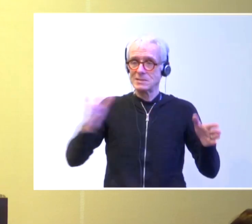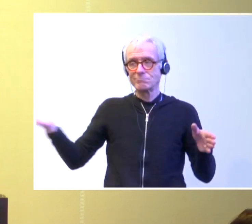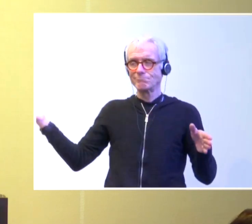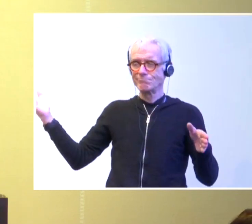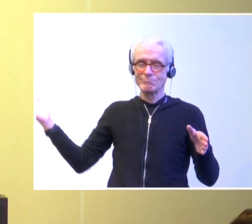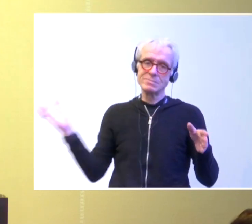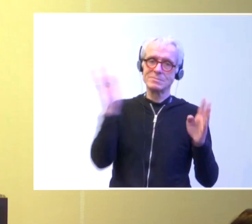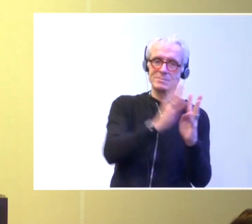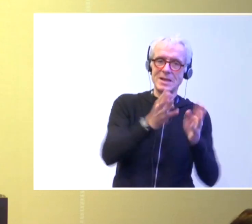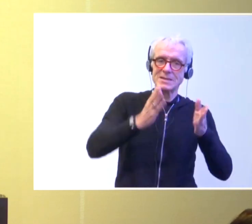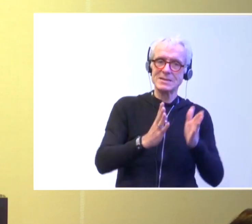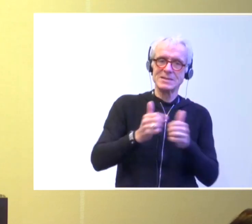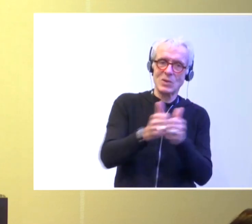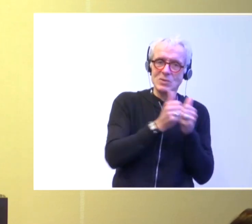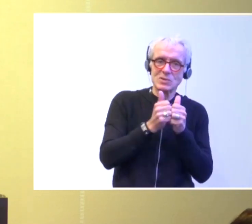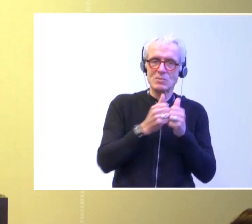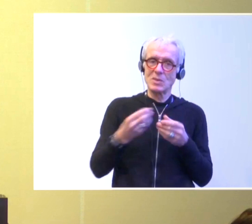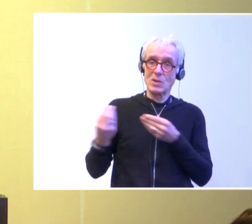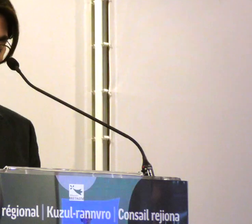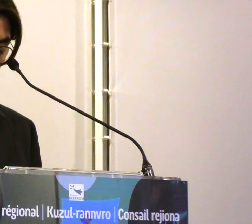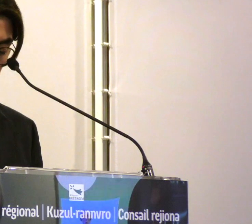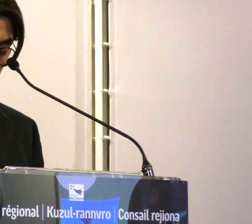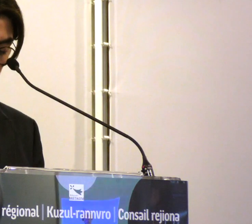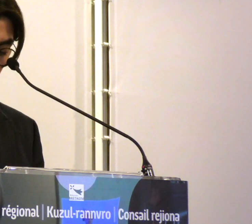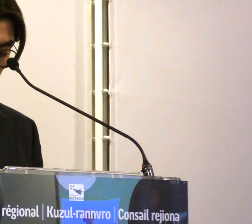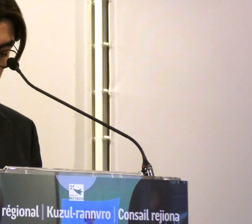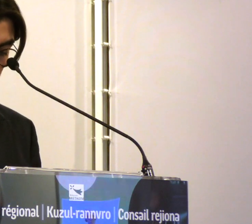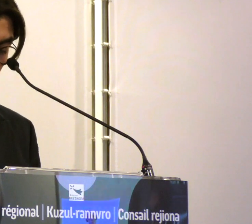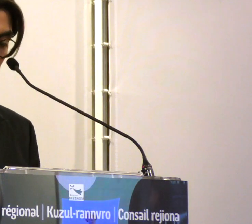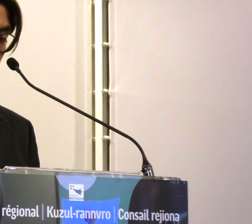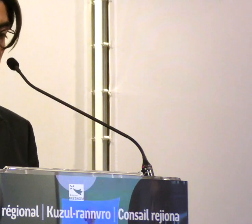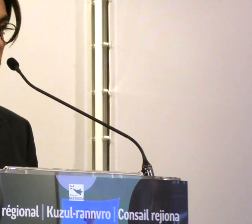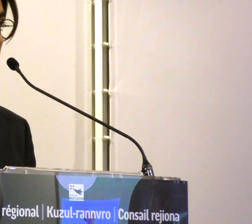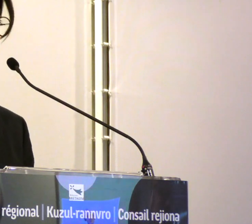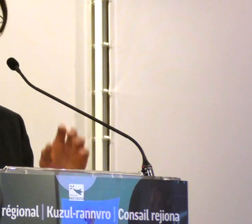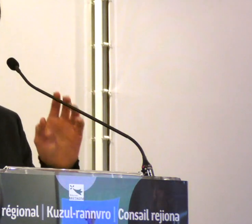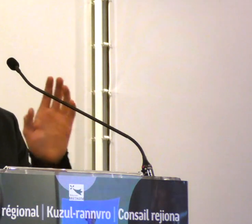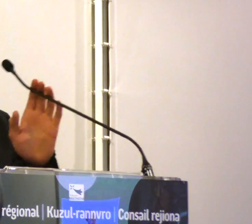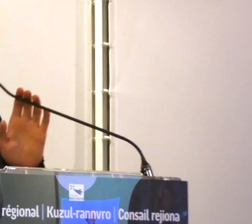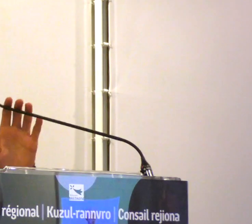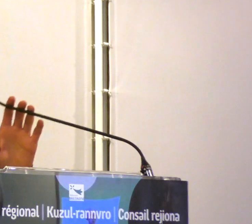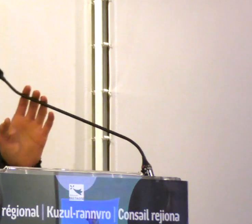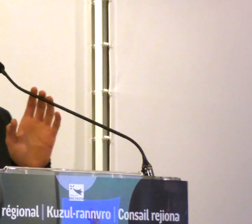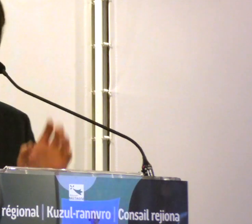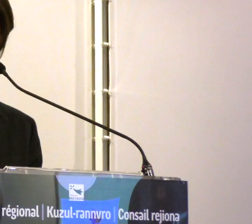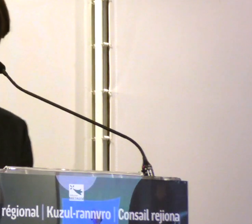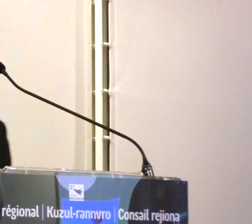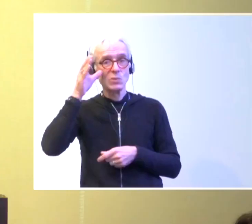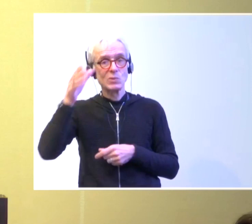confiance et permettra l'engagement dans les institutions, conditions pour faire aboutir les changements profonds cités auparavant. Merci. Merci.